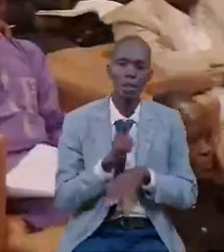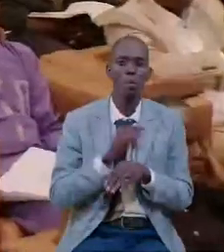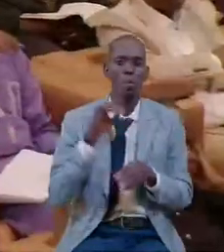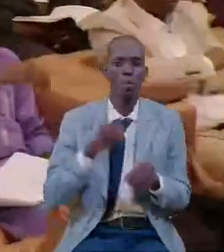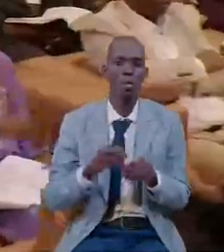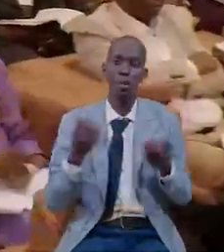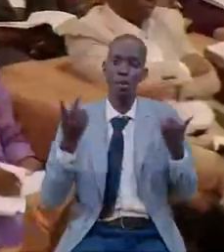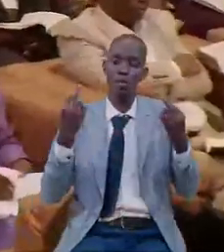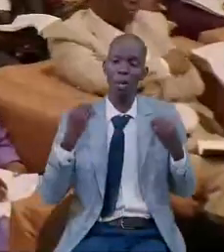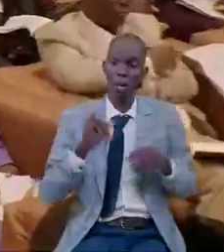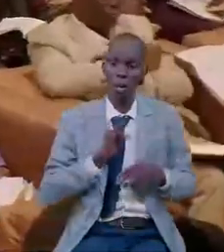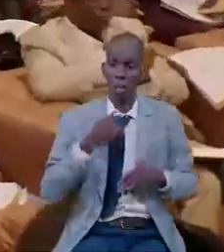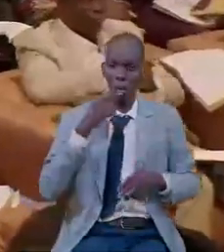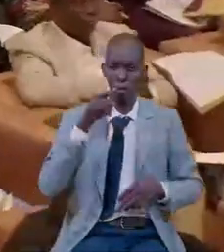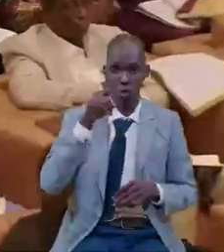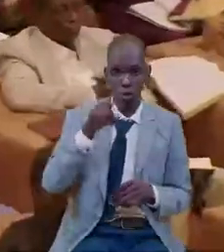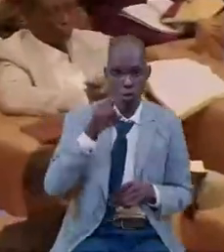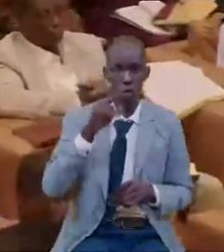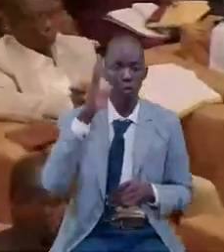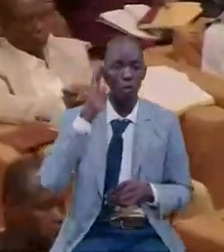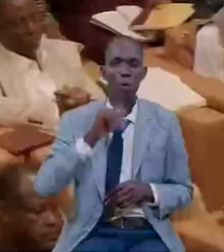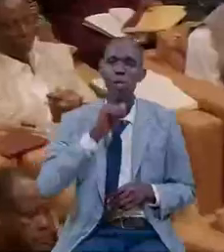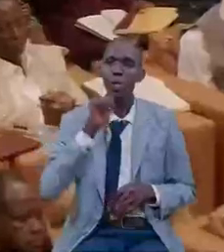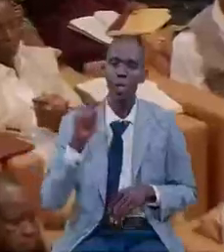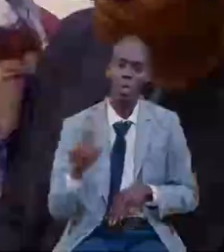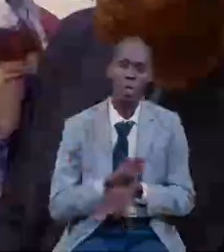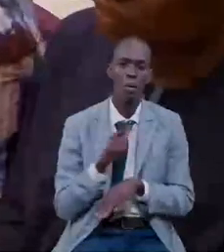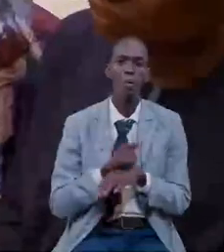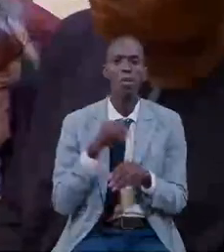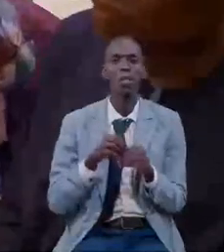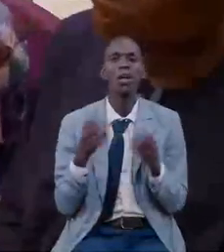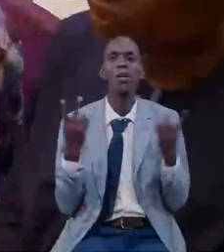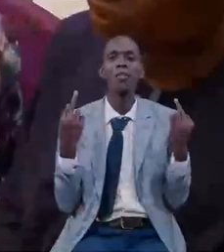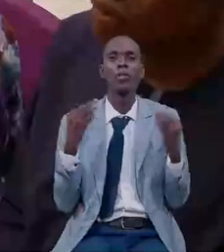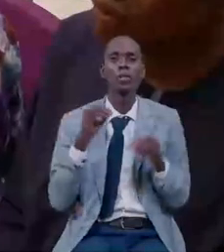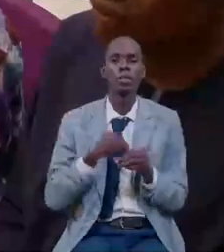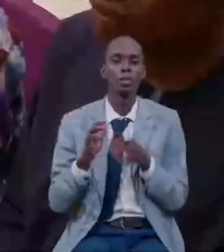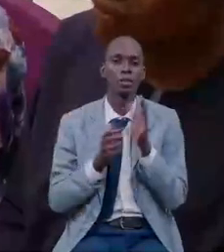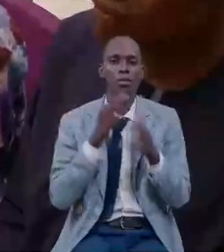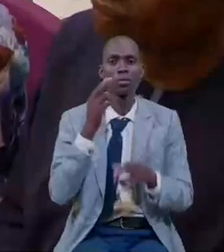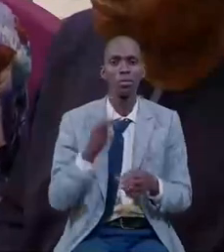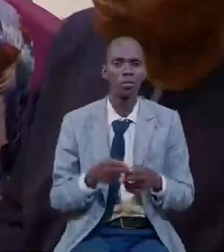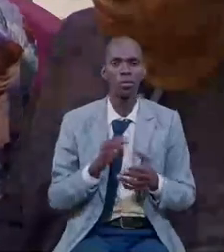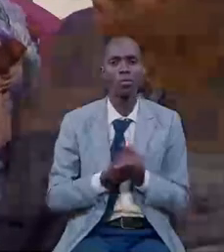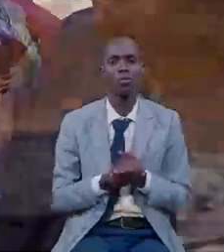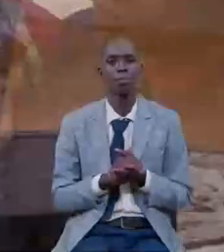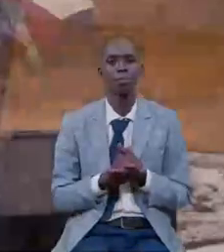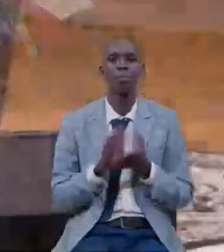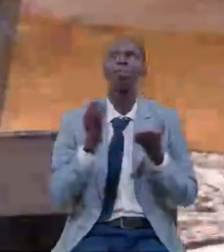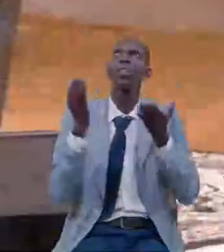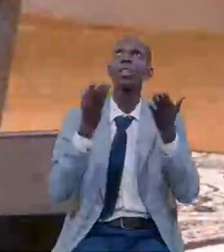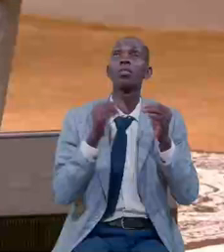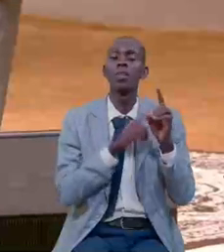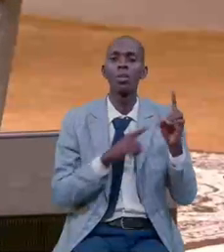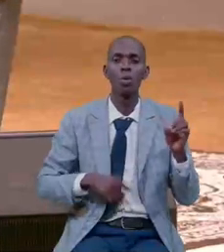dis que vous en particulier, que vous ne travailliez pas en vain. Vous allez servir le